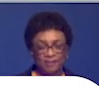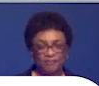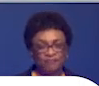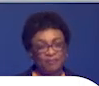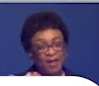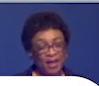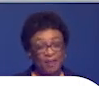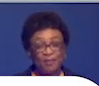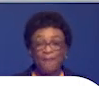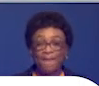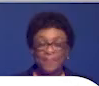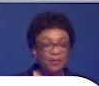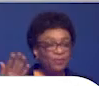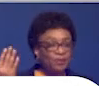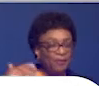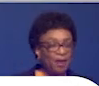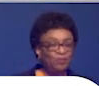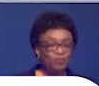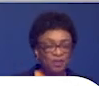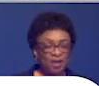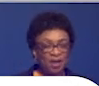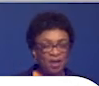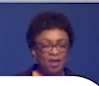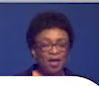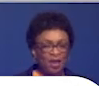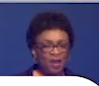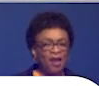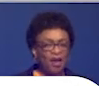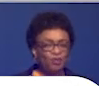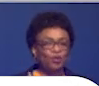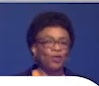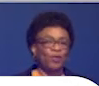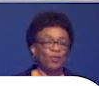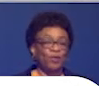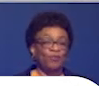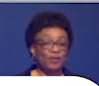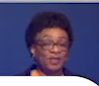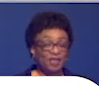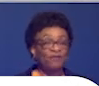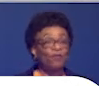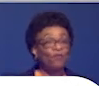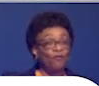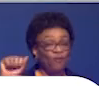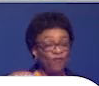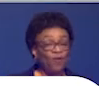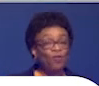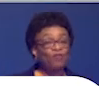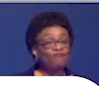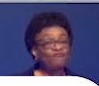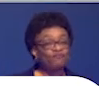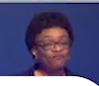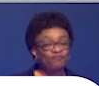m ilu inat nyuma ilu in kaso na Sasa hivi hu uu eka Inzana kenda